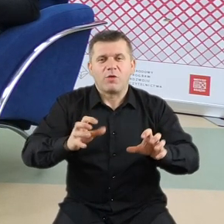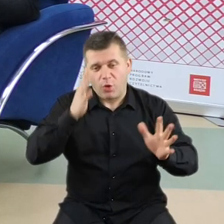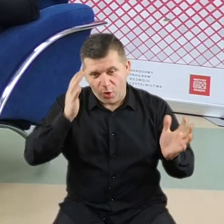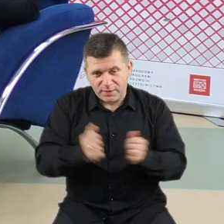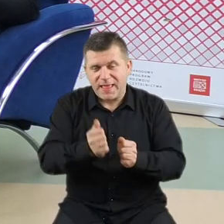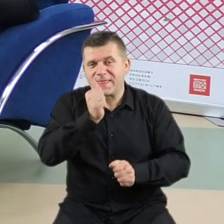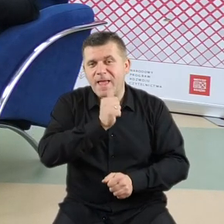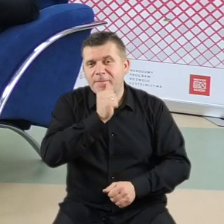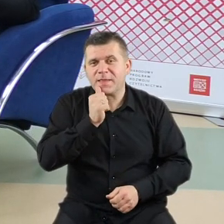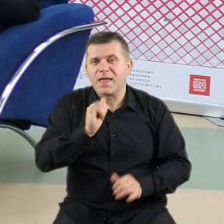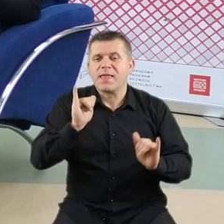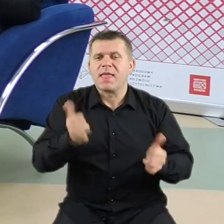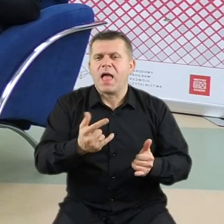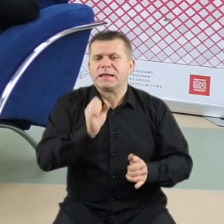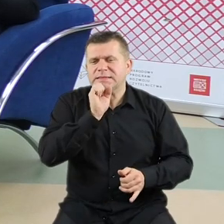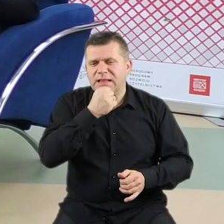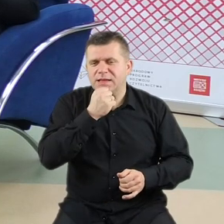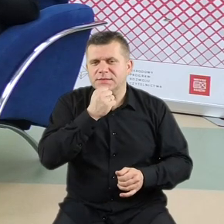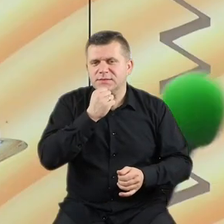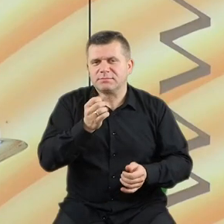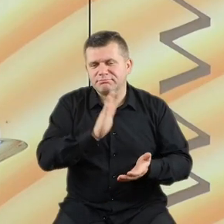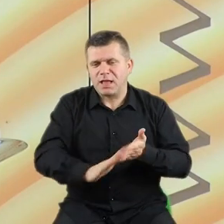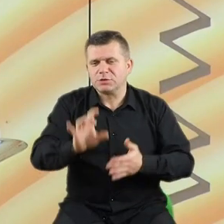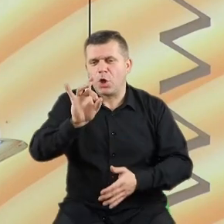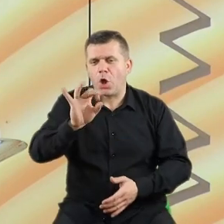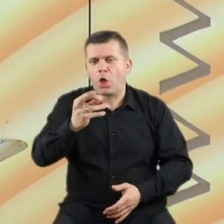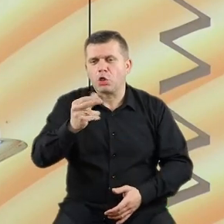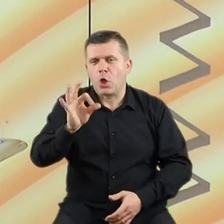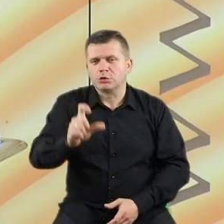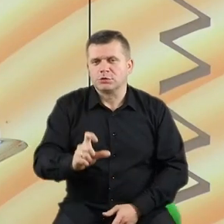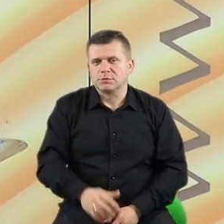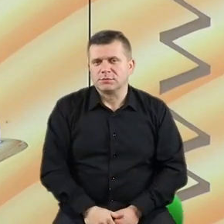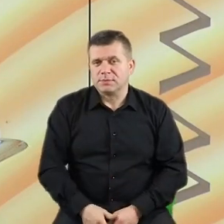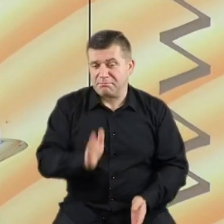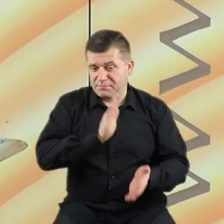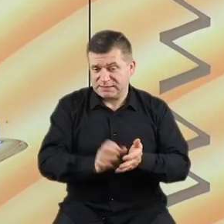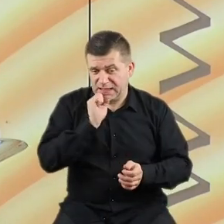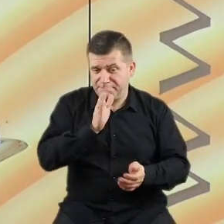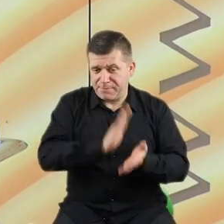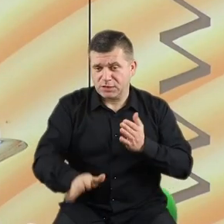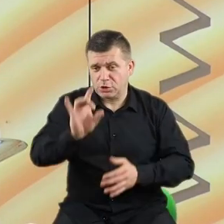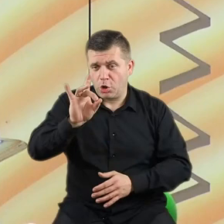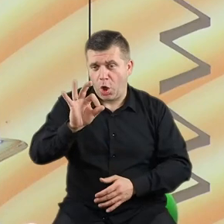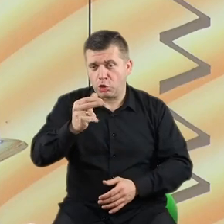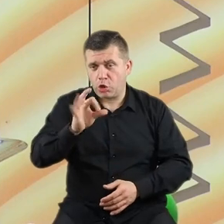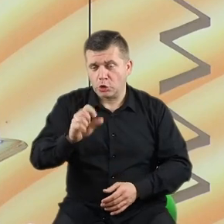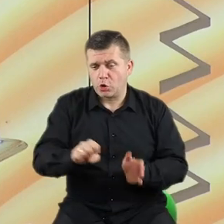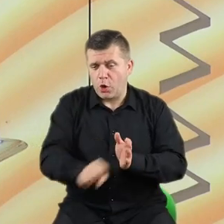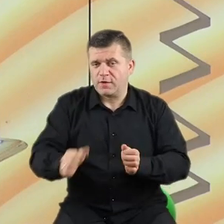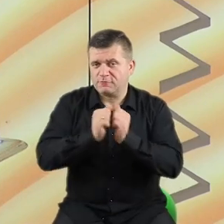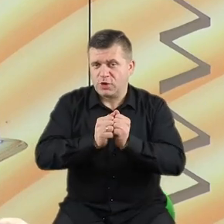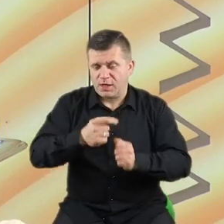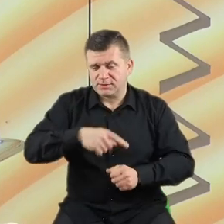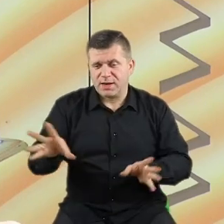odkryłaś tajemnicę. Jak się starzeć bez godności? No nie, no to jest wielka tajemnica, jak się starzeć bez godności, którą od września razem z